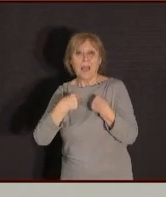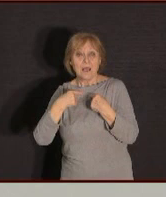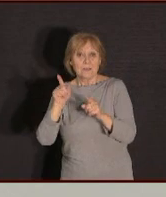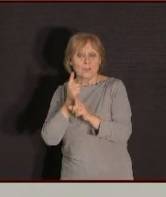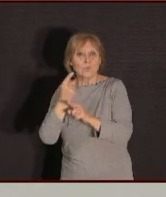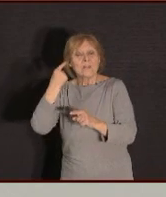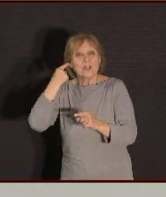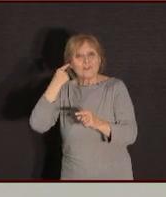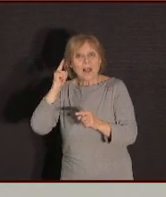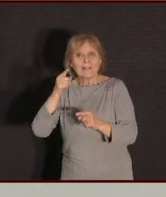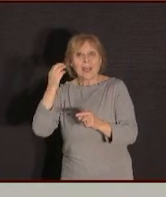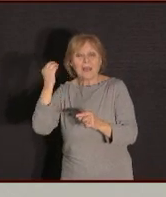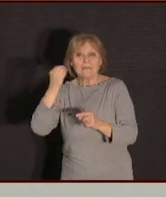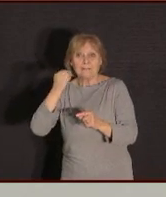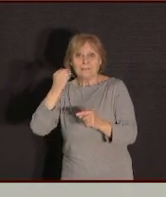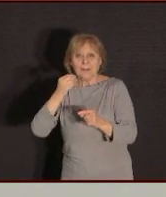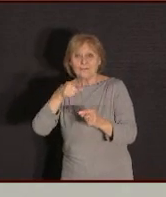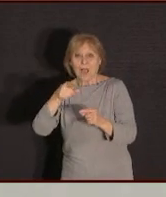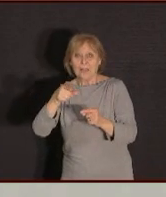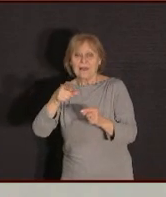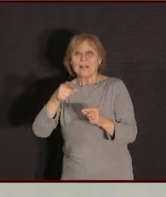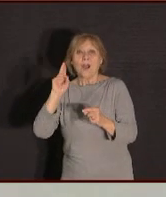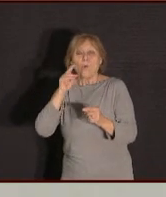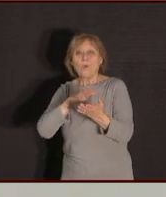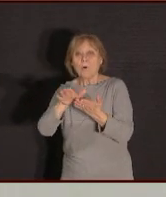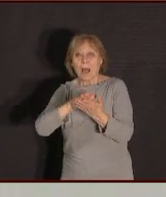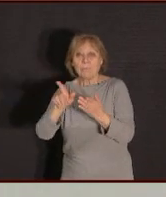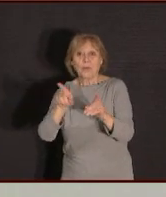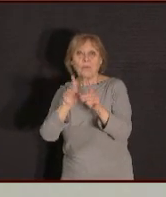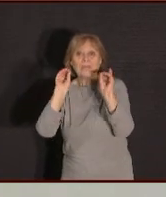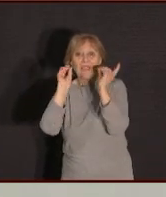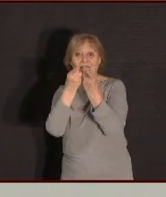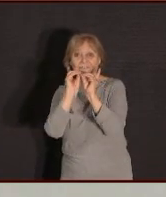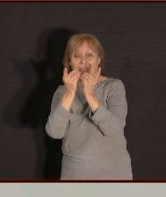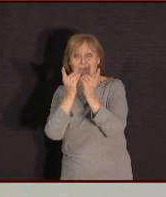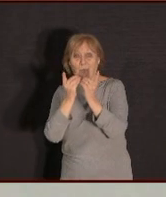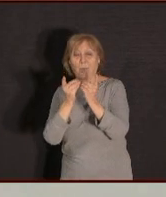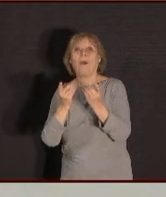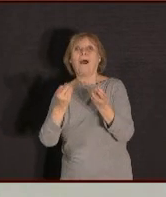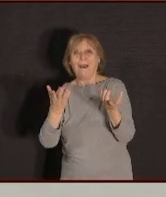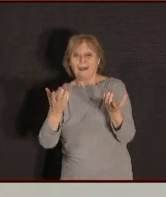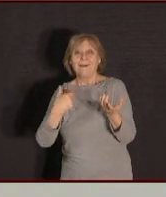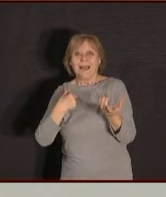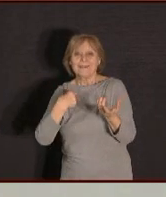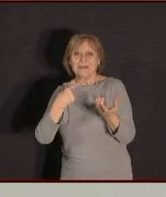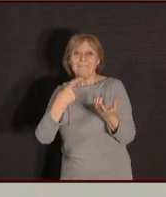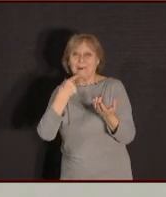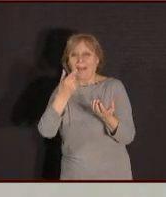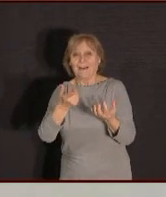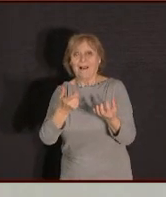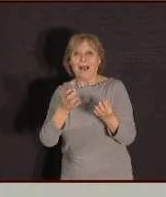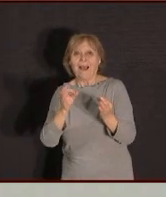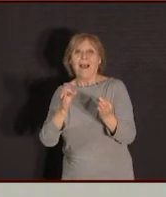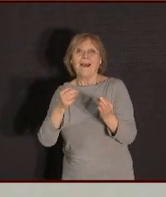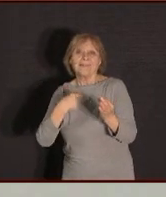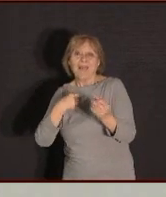slišala, da ravno na tečaju sem slišala, da gluhi veliko uporabljajo tudi Facebook, in takrat sem si potem samo s tem namenom,